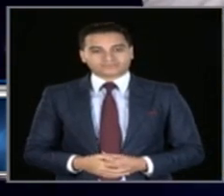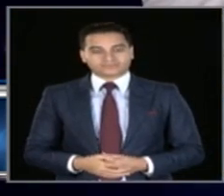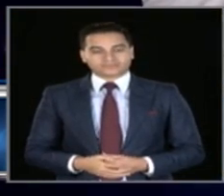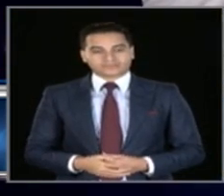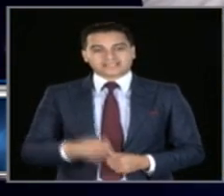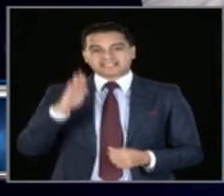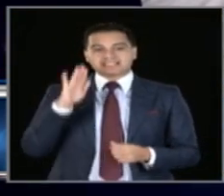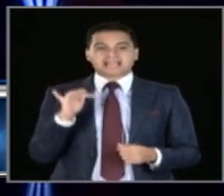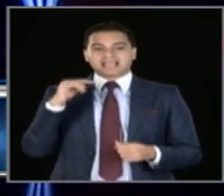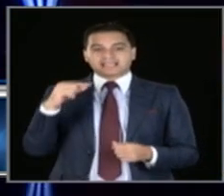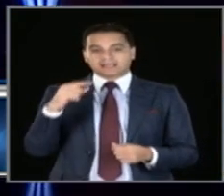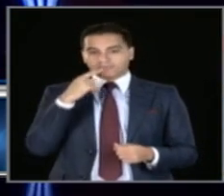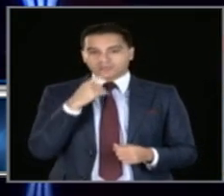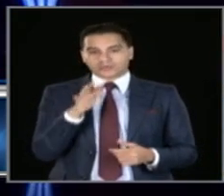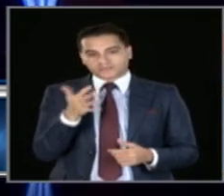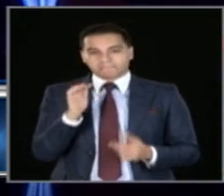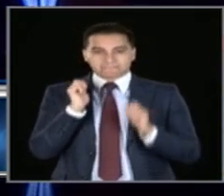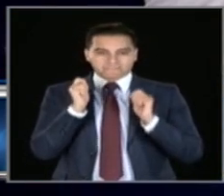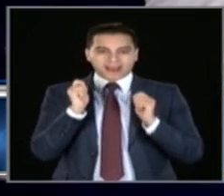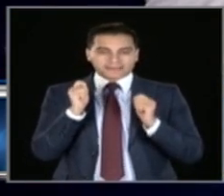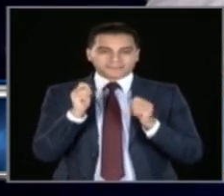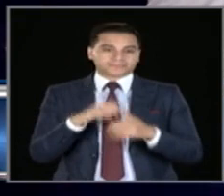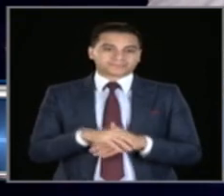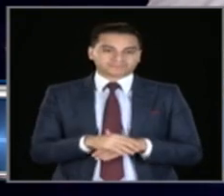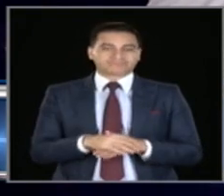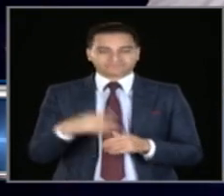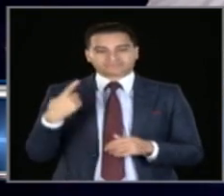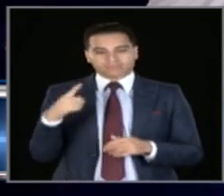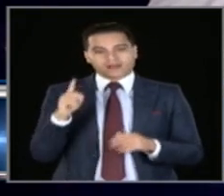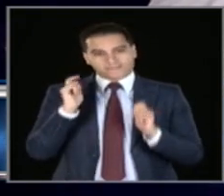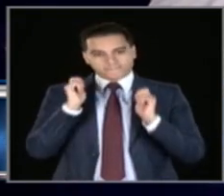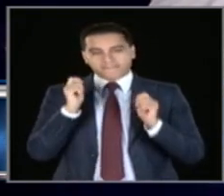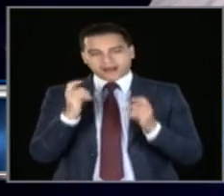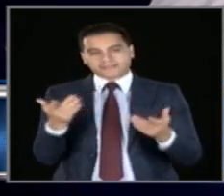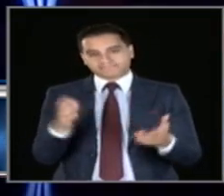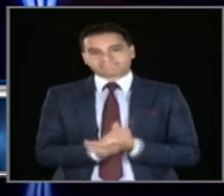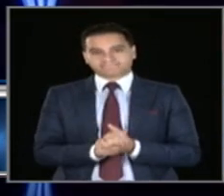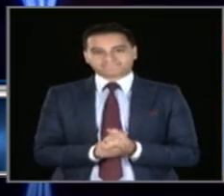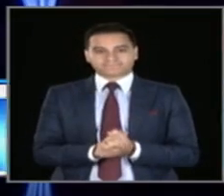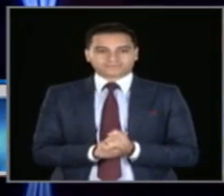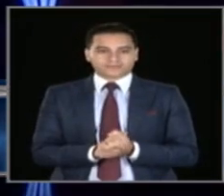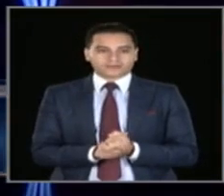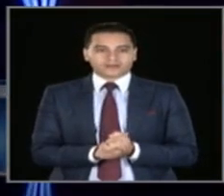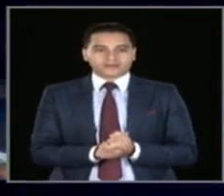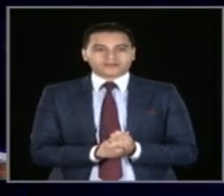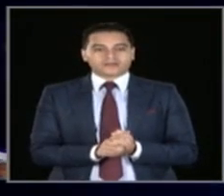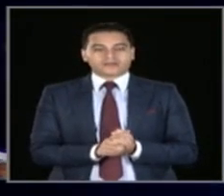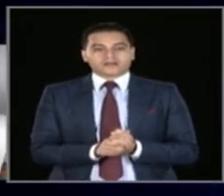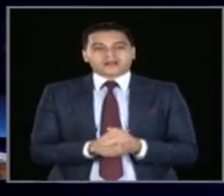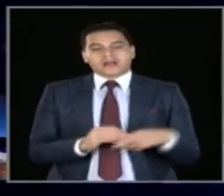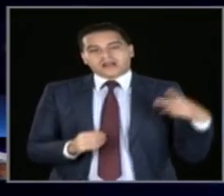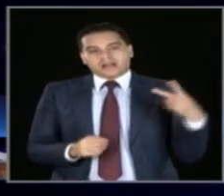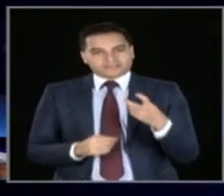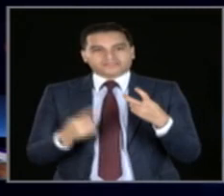سيد فتحي، إجابتك إيه؟ ممكن يكون مغربي. مغربي، اسم ده من دعم مغربي. هو فعلا مغربي.